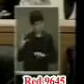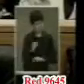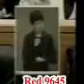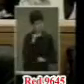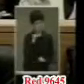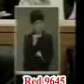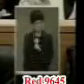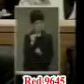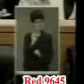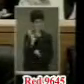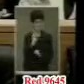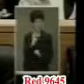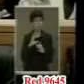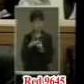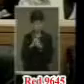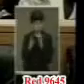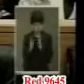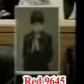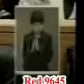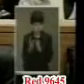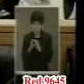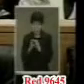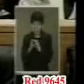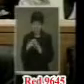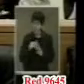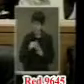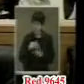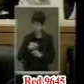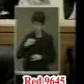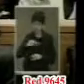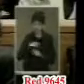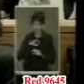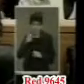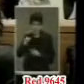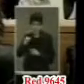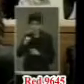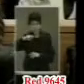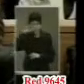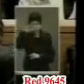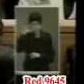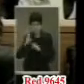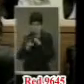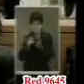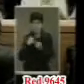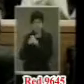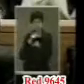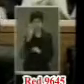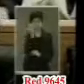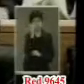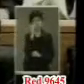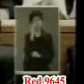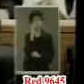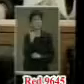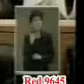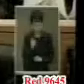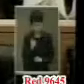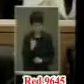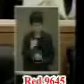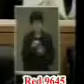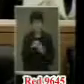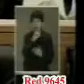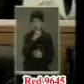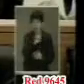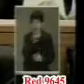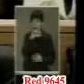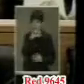รัฐบาลรวมกระทั่งการใช้กำลังไปยึด NBT สมาชิกสภาวุฒิสภาที่มาจากการ